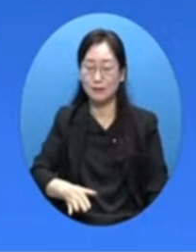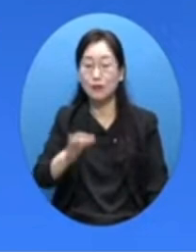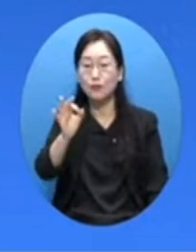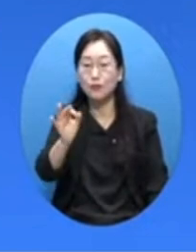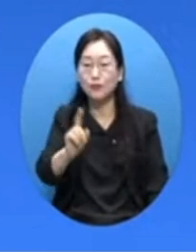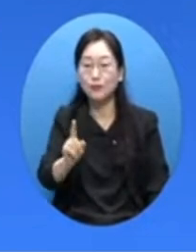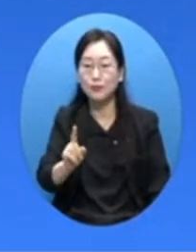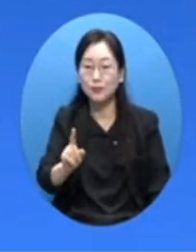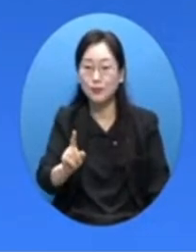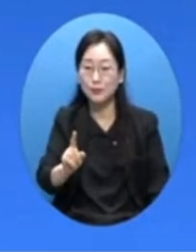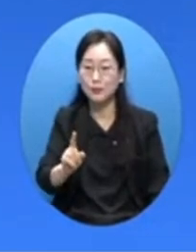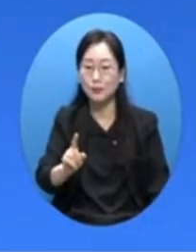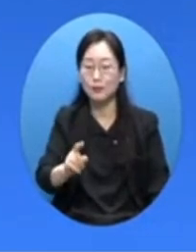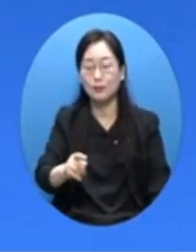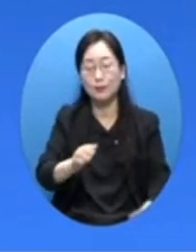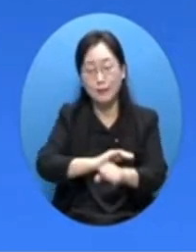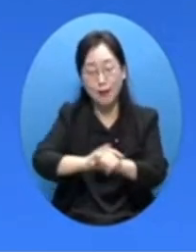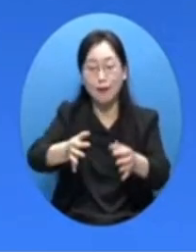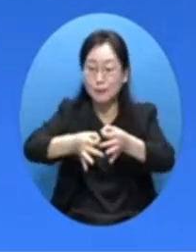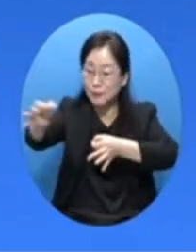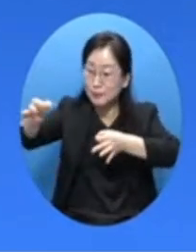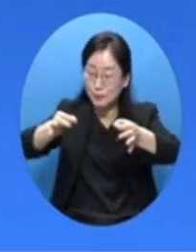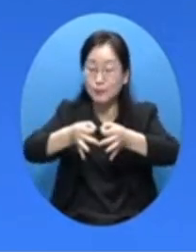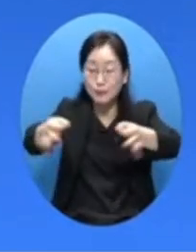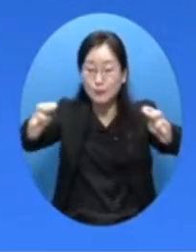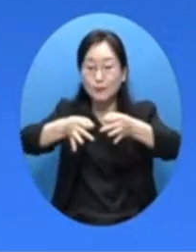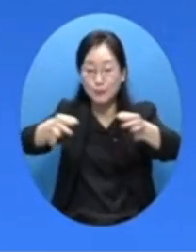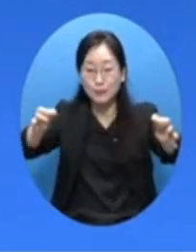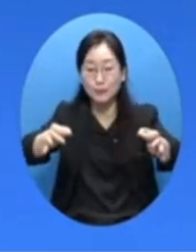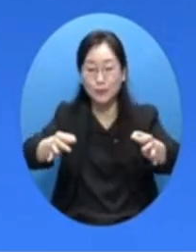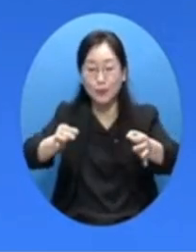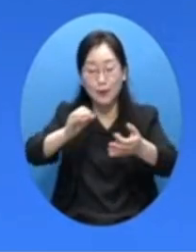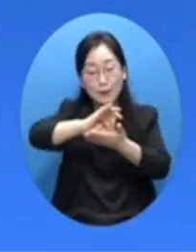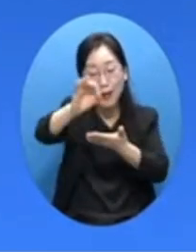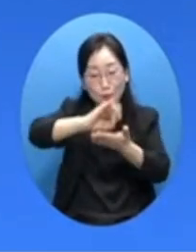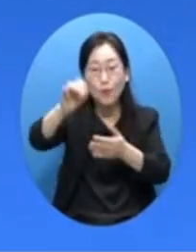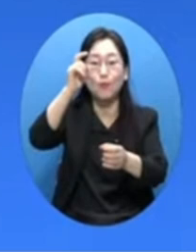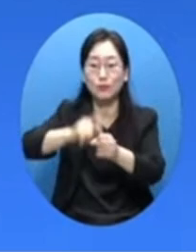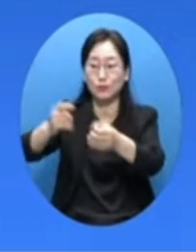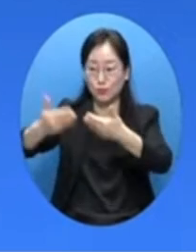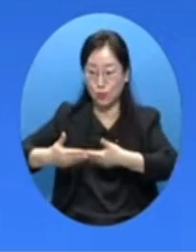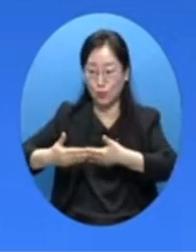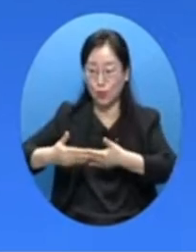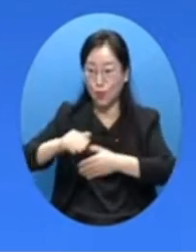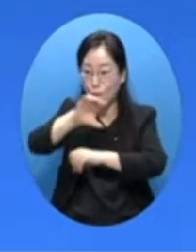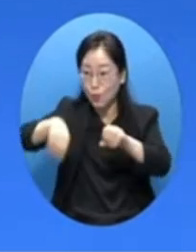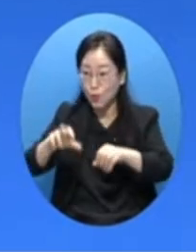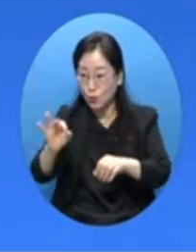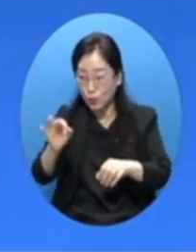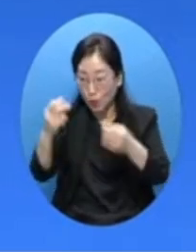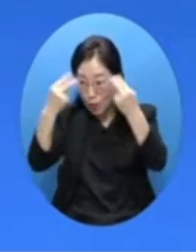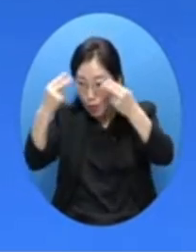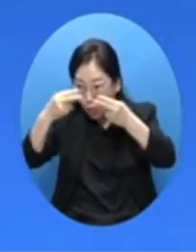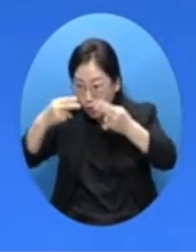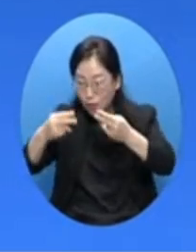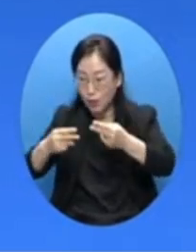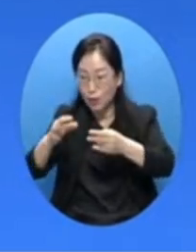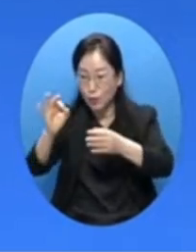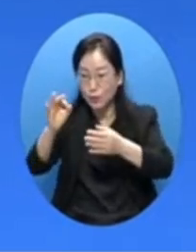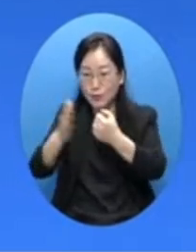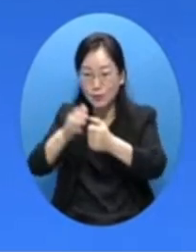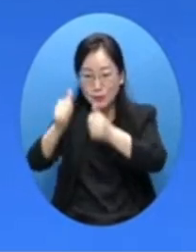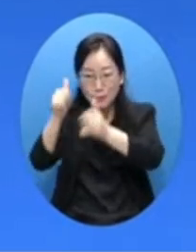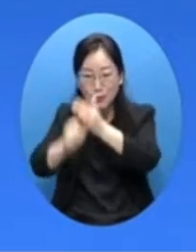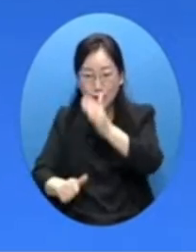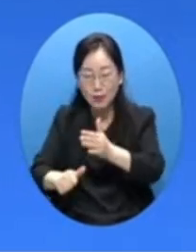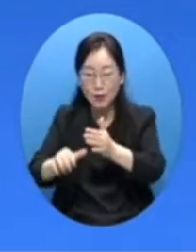우리는 잘 쓰라고 다스리라고 주신 것이지, 물질의 노예가 되어서 물질 때문에 시험에 들고 물질 때문에